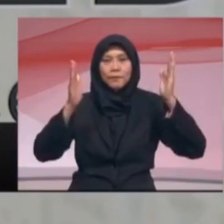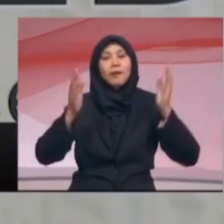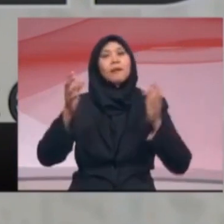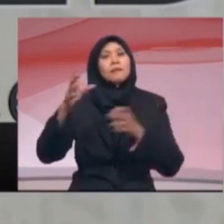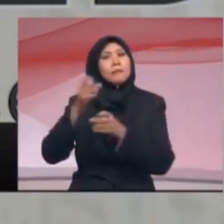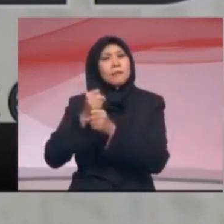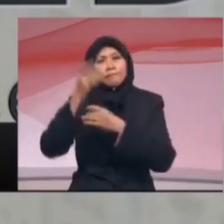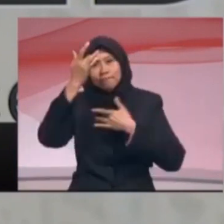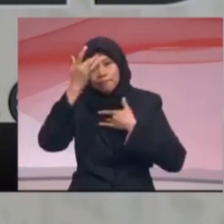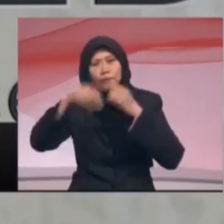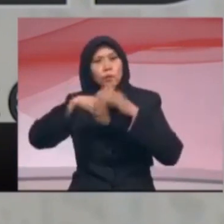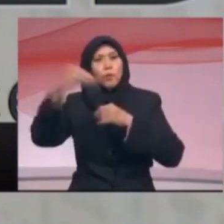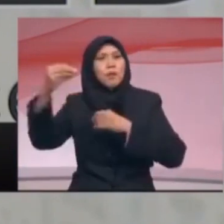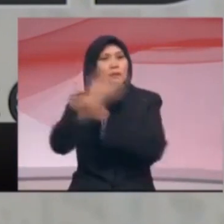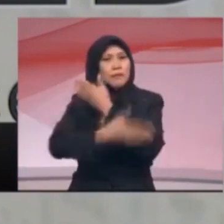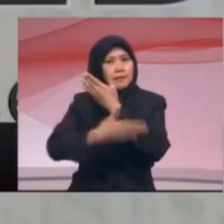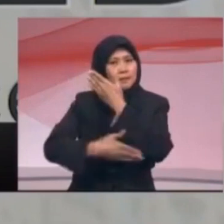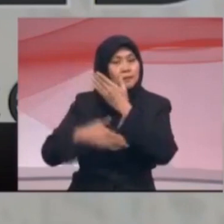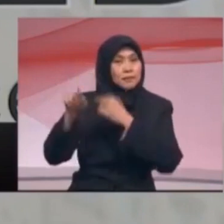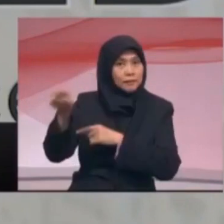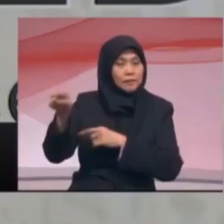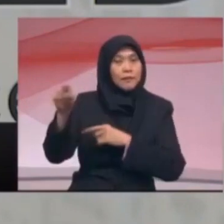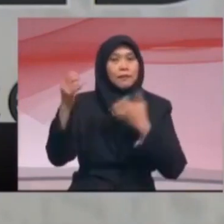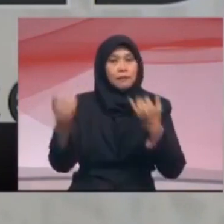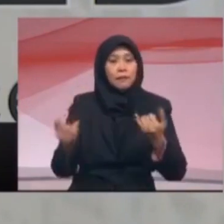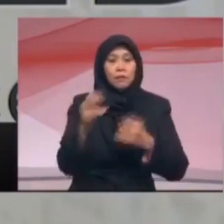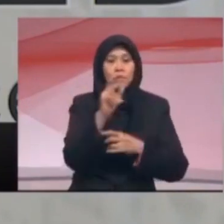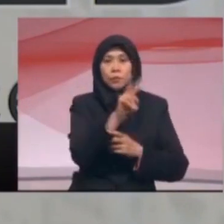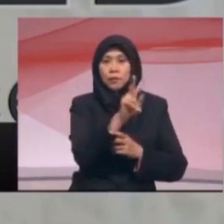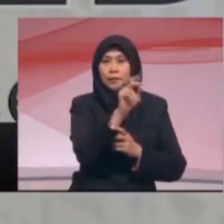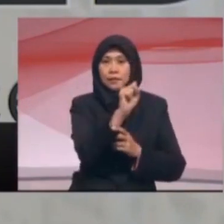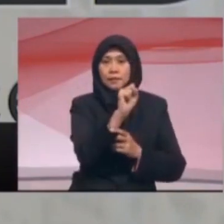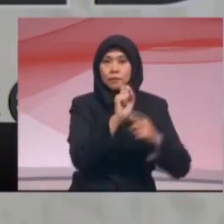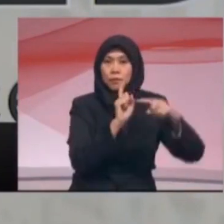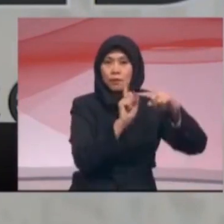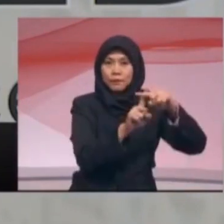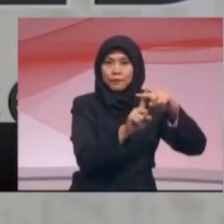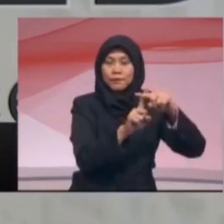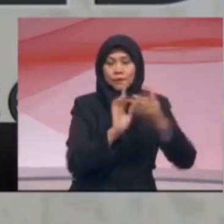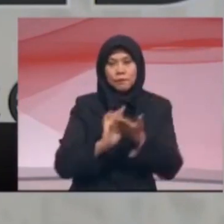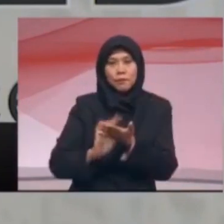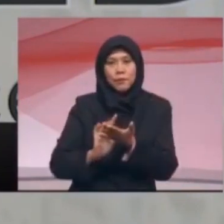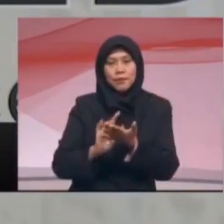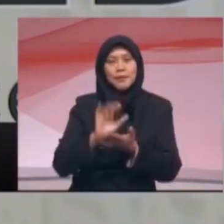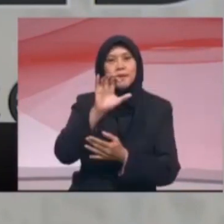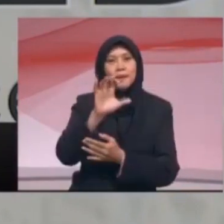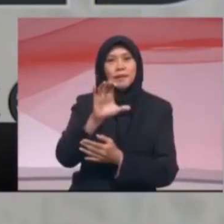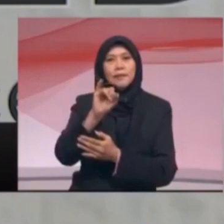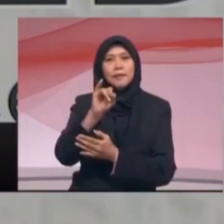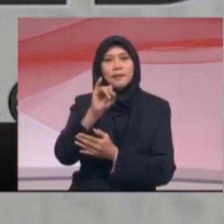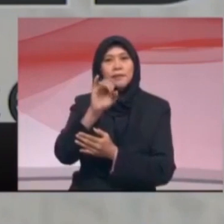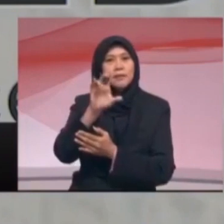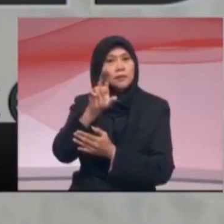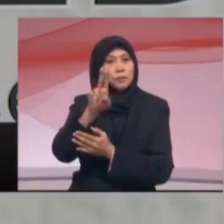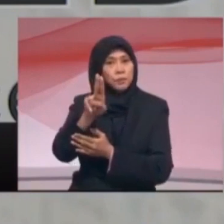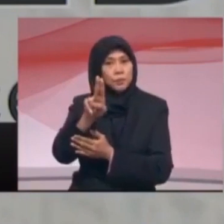diluar negara sehingga kini terdapat Goki spotify 19 yang sedang dirawat di unit perawatan rapi